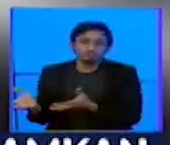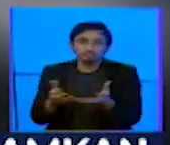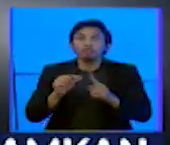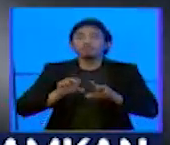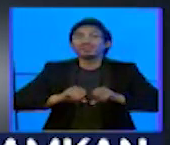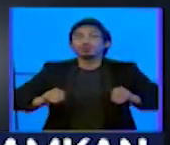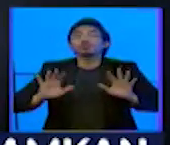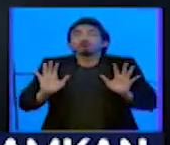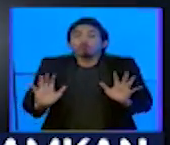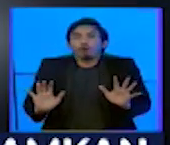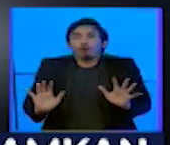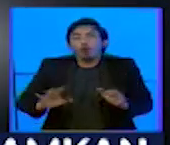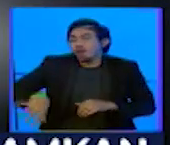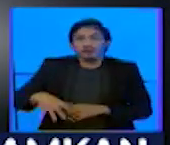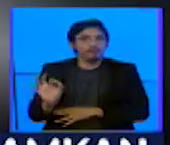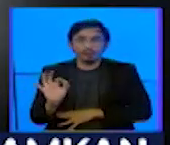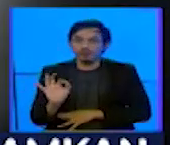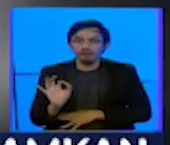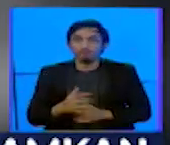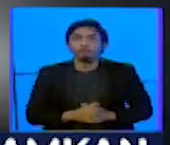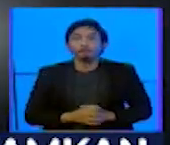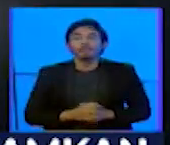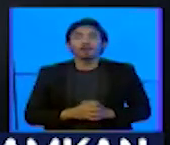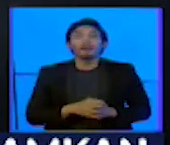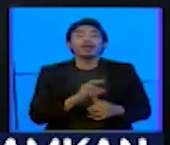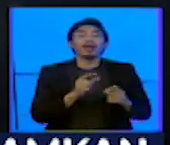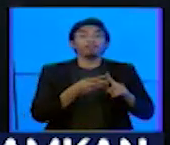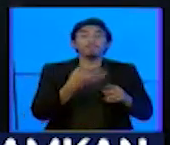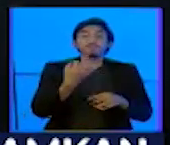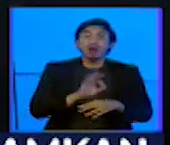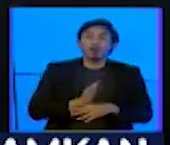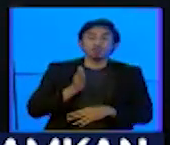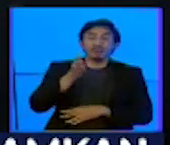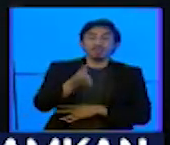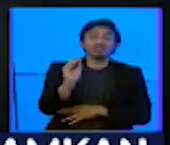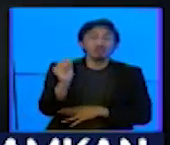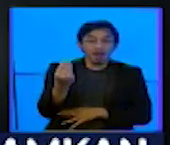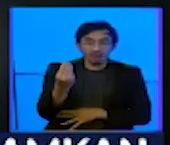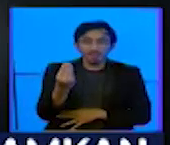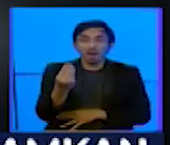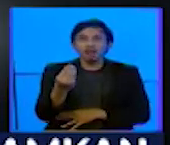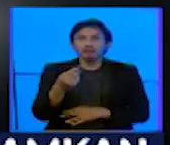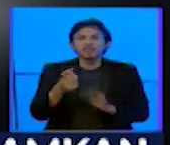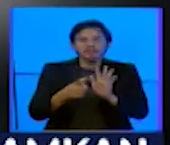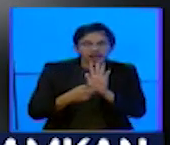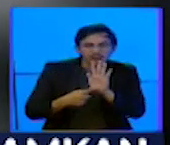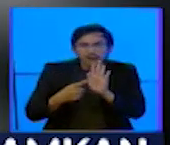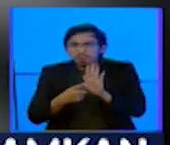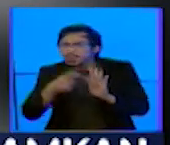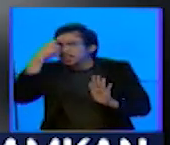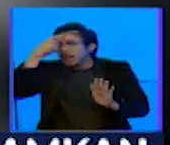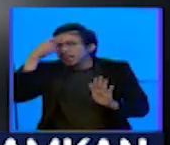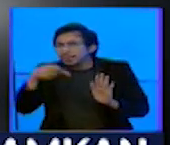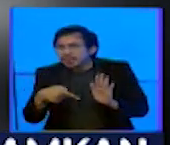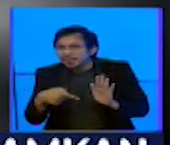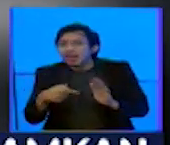Musibah terjadi saat LD baru datang dari Jakarta 24 Oktober dan mengeluhkan rasa sakit, namun menolak untuk rawat inap karena ingin menikah